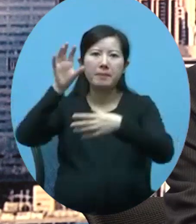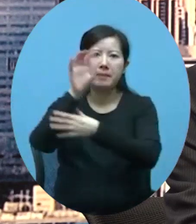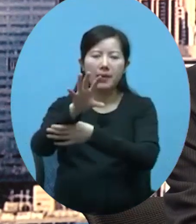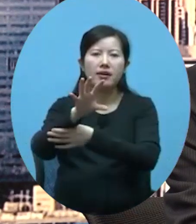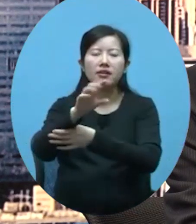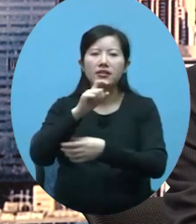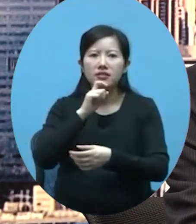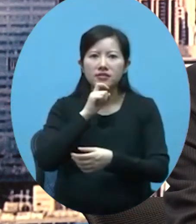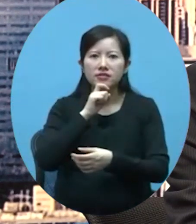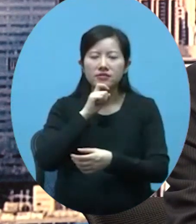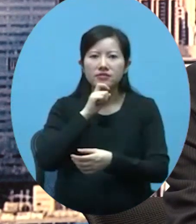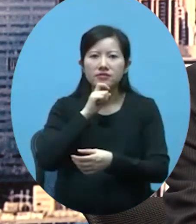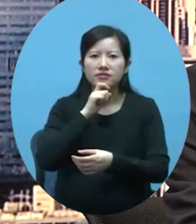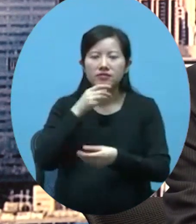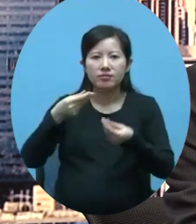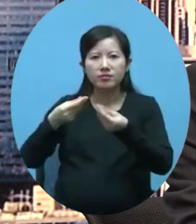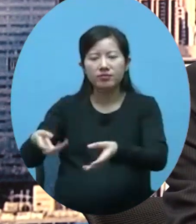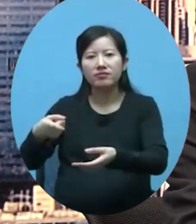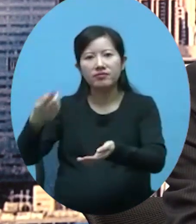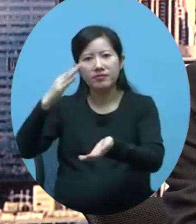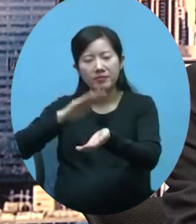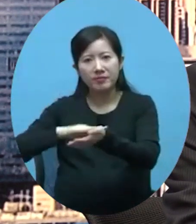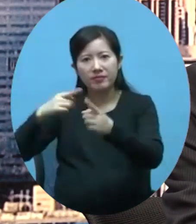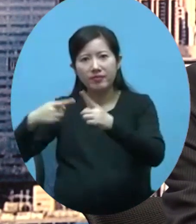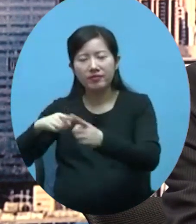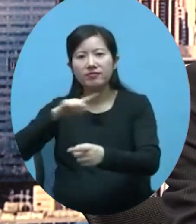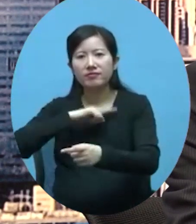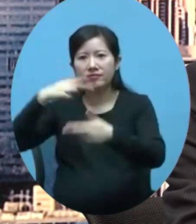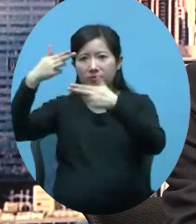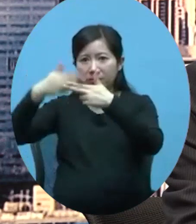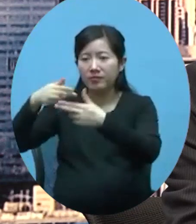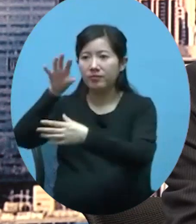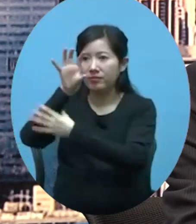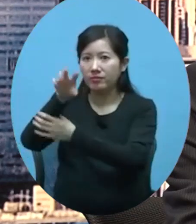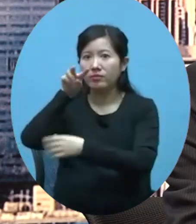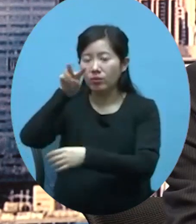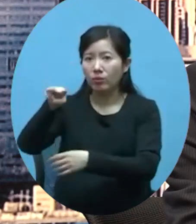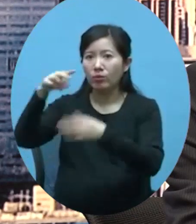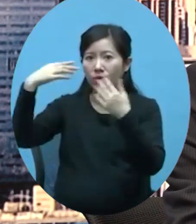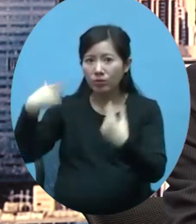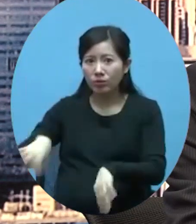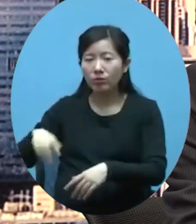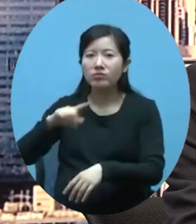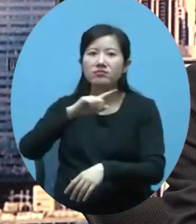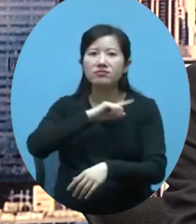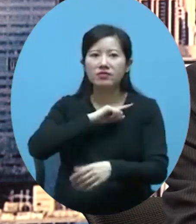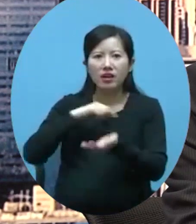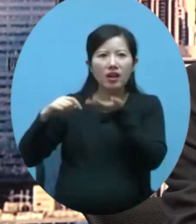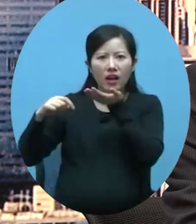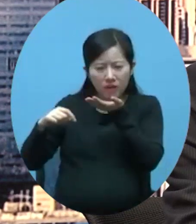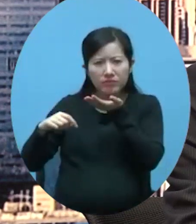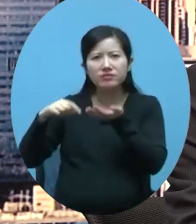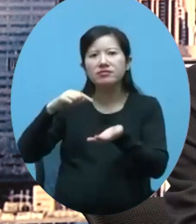就是會給病人看著來要怎樣做衣足點片包括怎樣呢就是怎樣收集